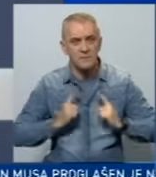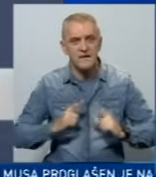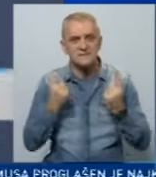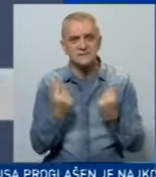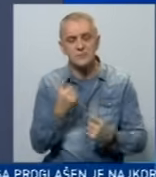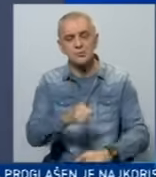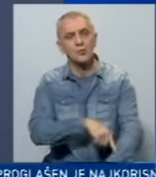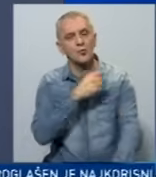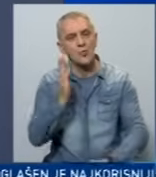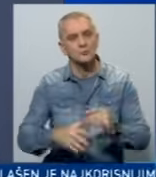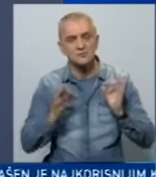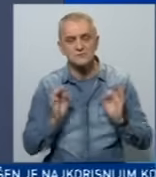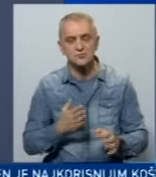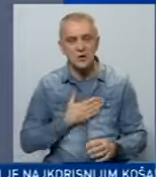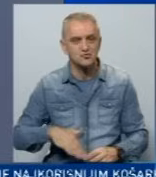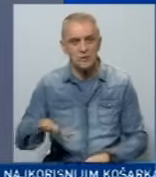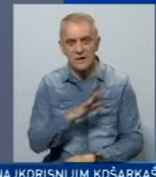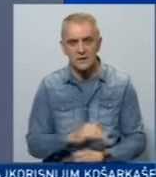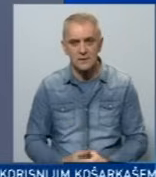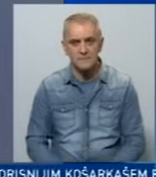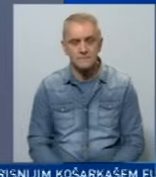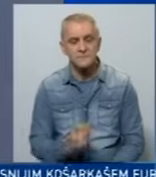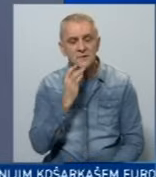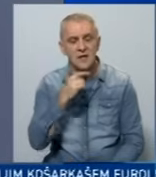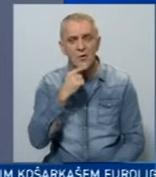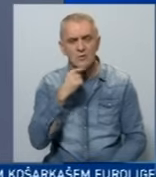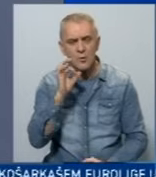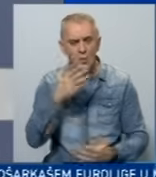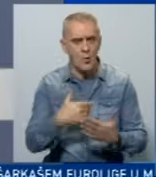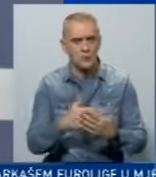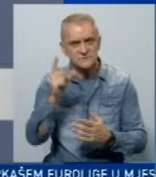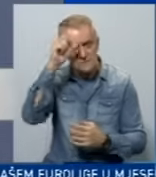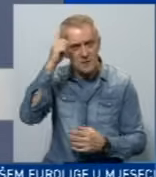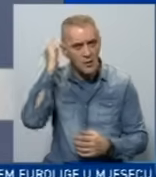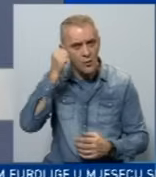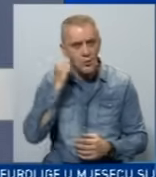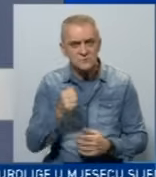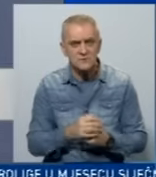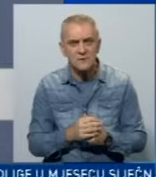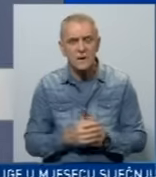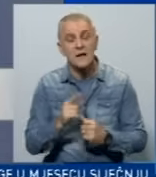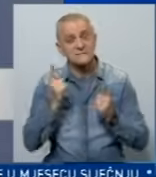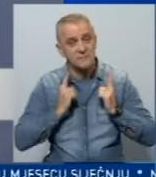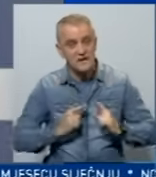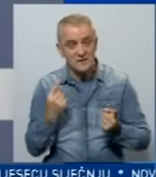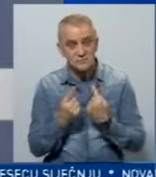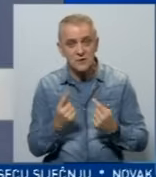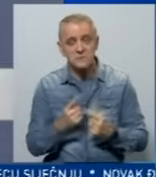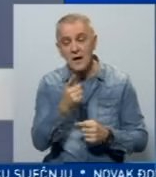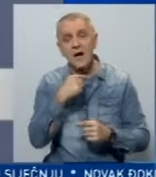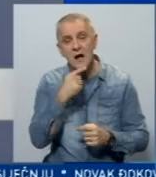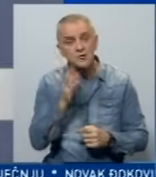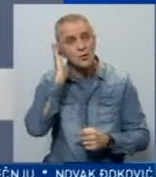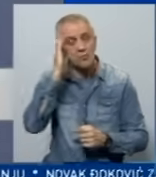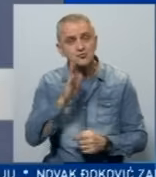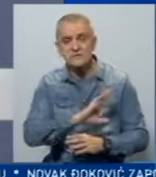stabilnost i dugoročnu sigurnost u našoj regiji. Kada je riječ o odnosu Srbije i Kosova, zahtjev dana je deeskalacija. Savezni kancelar je istakao da je